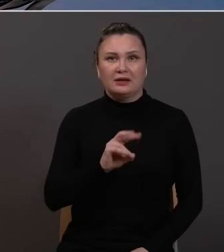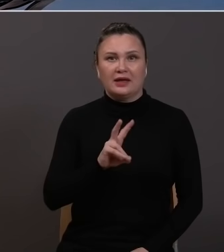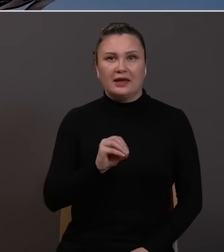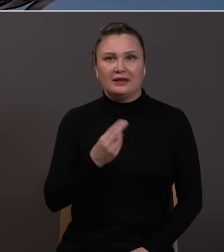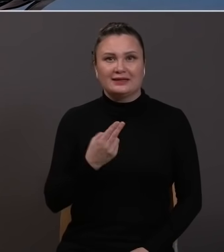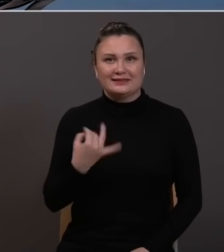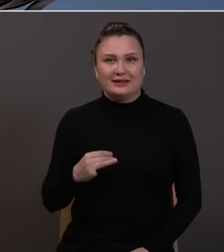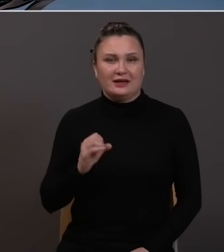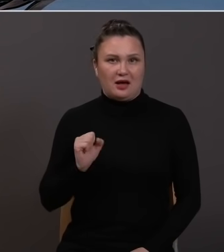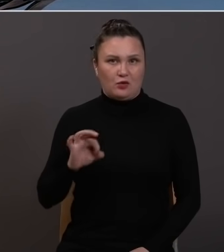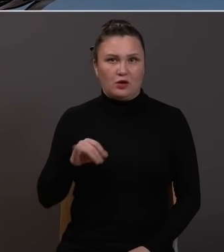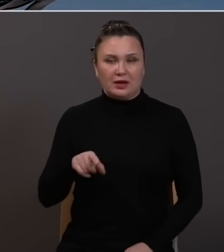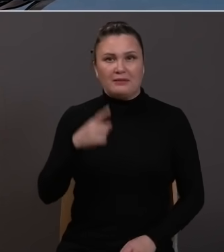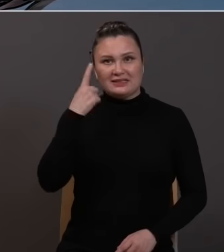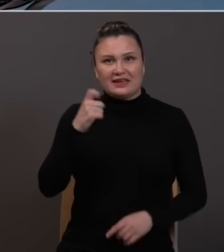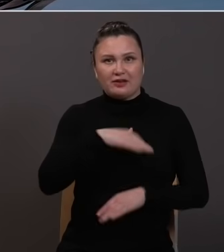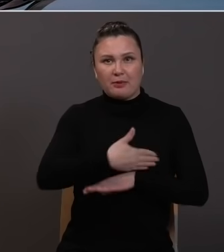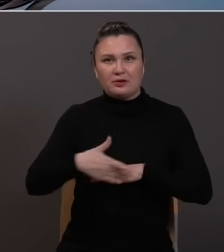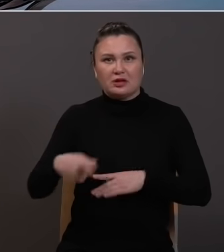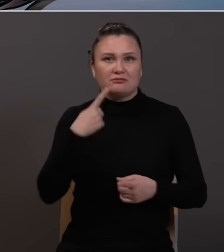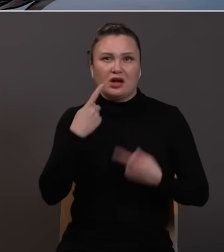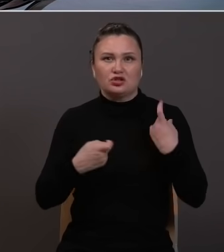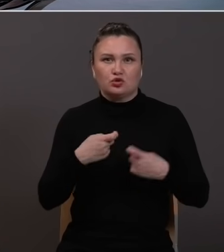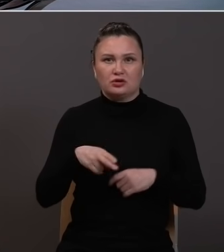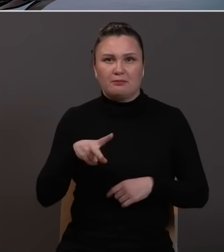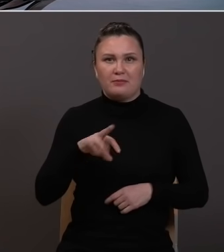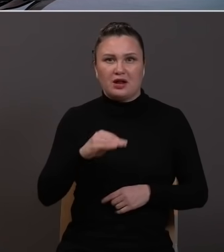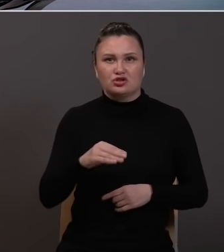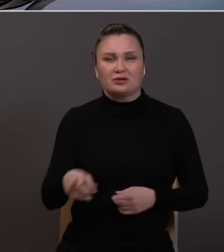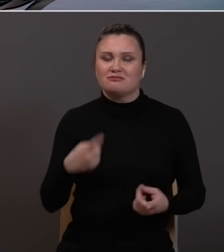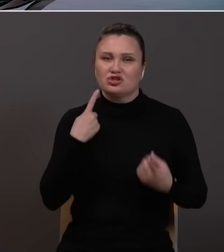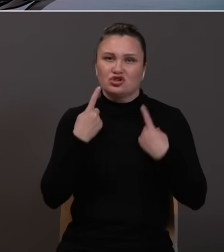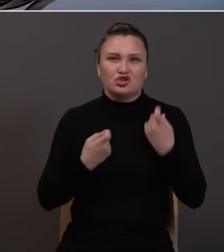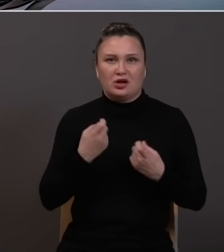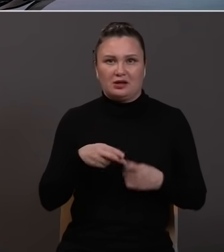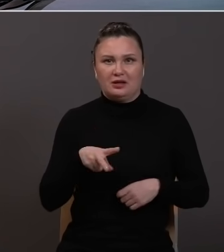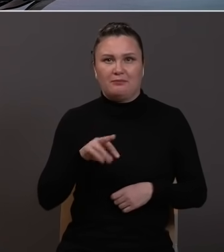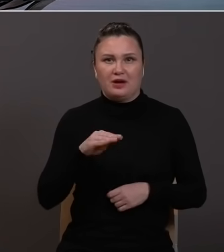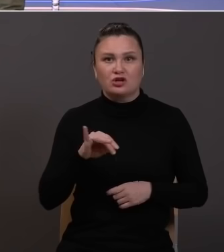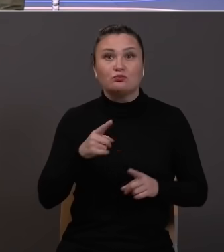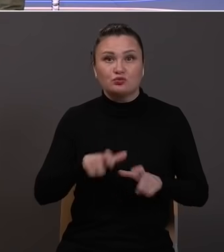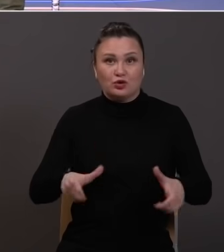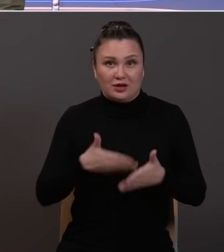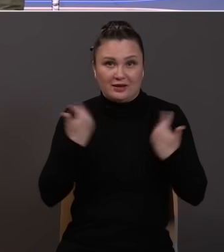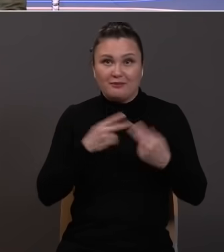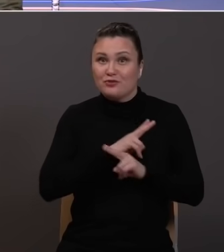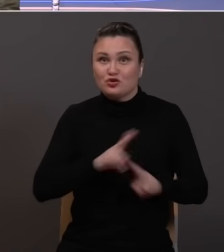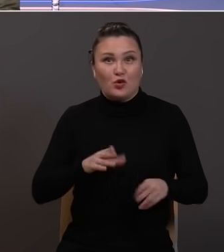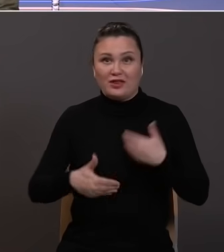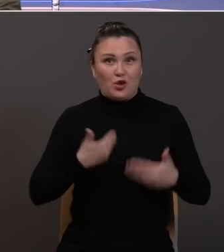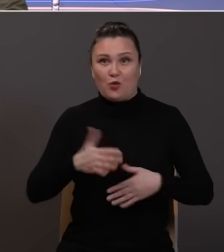и как раз это северное побережье, там роскошные пляжи. Я думал, шикарные пляжи. Как же так? Почему народа нет? Почему никто не